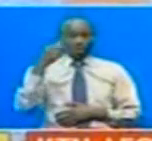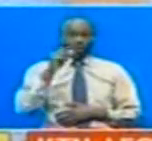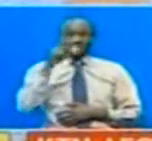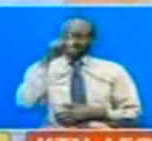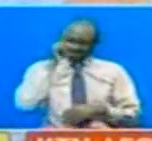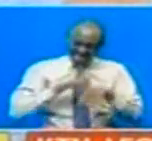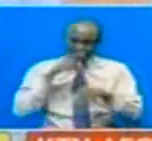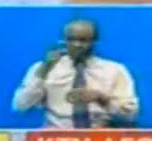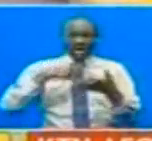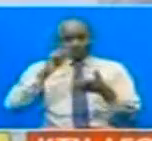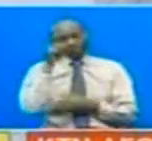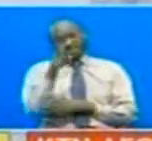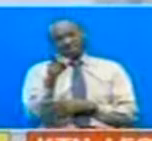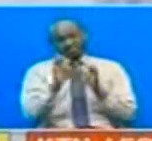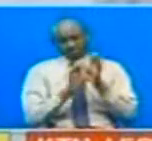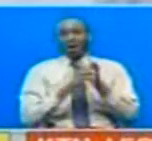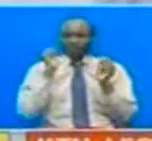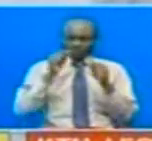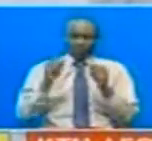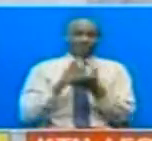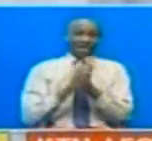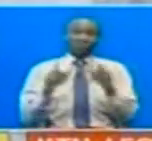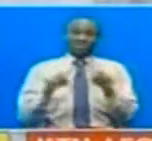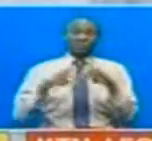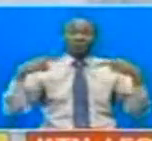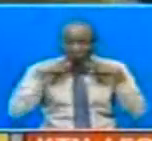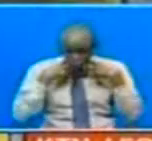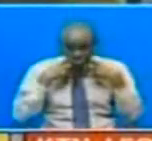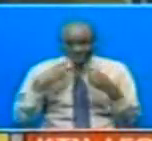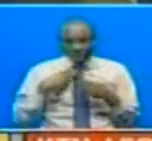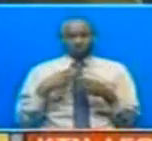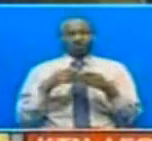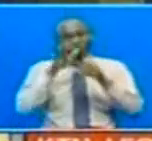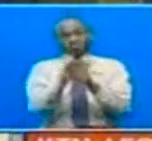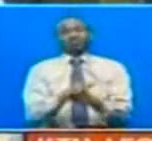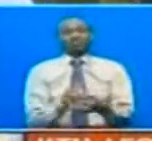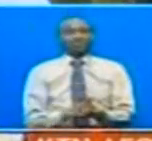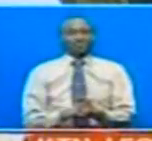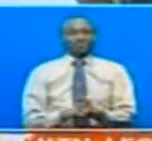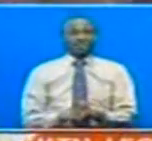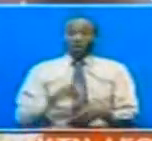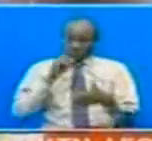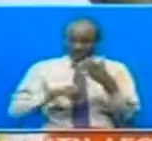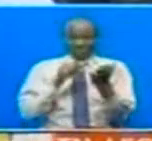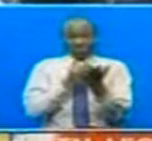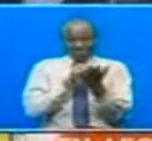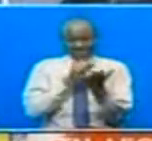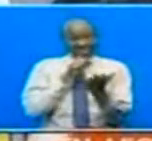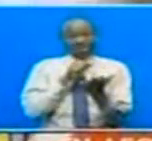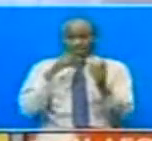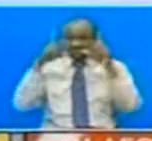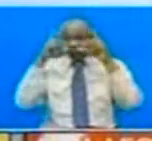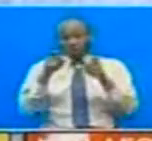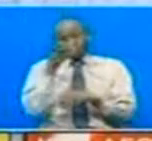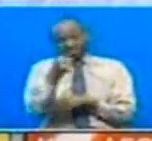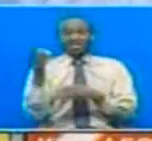huo kutarejesha nchi katika enzi za kikoloni na uongozi wa kiimla. Picha inaochapishwa haileti usalama.